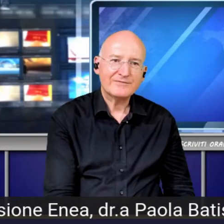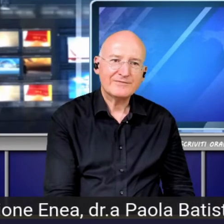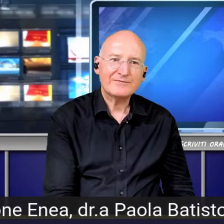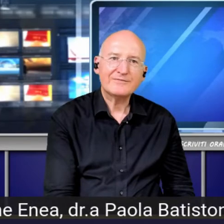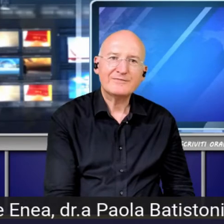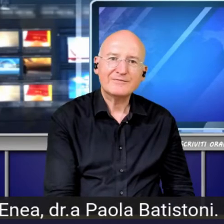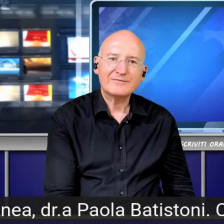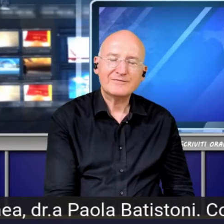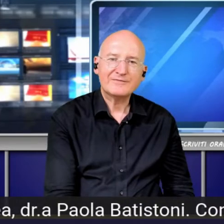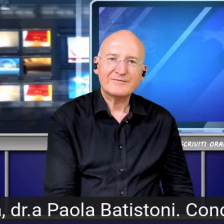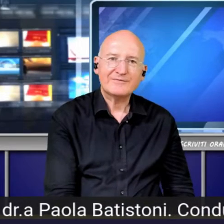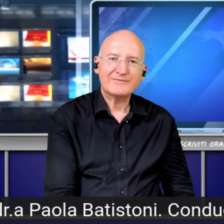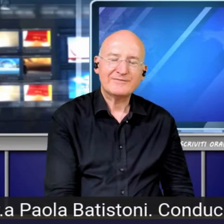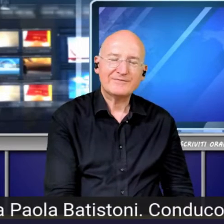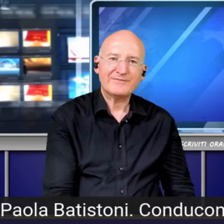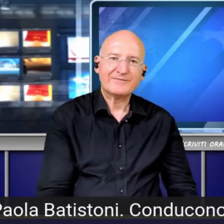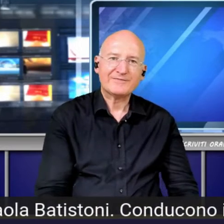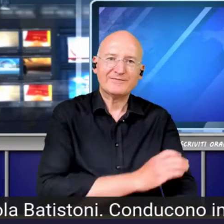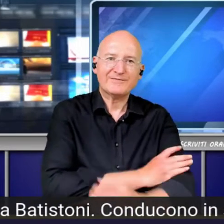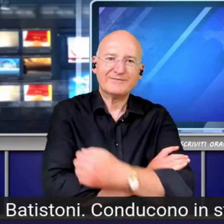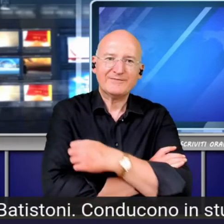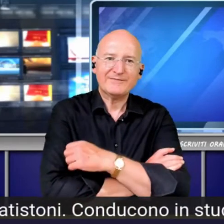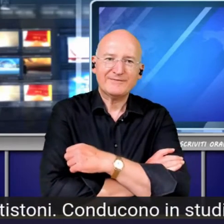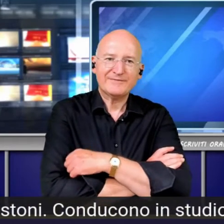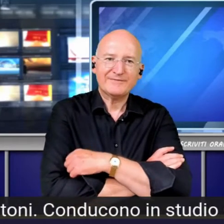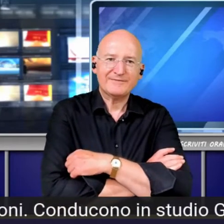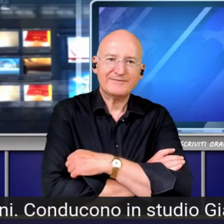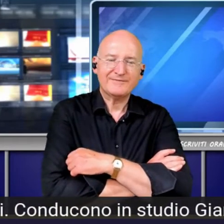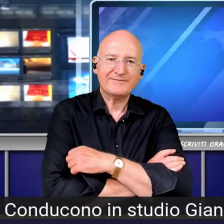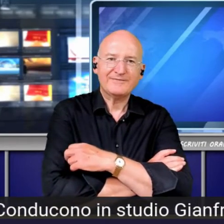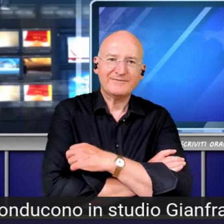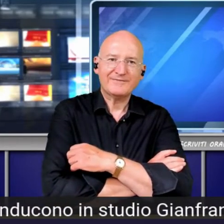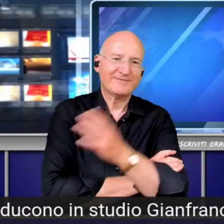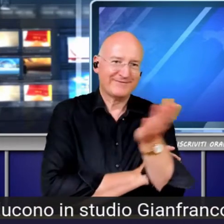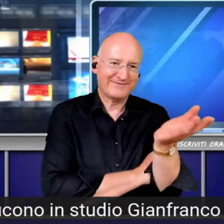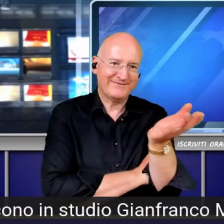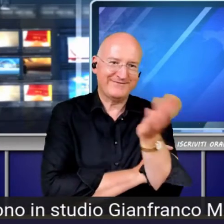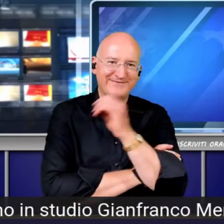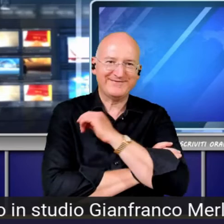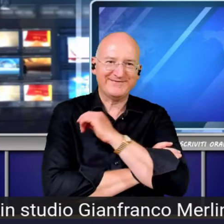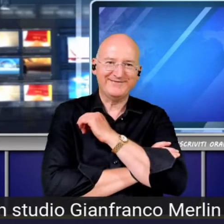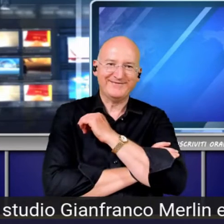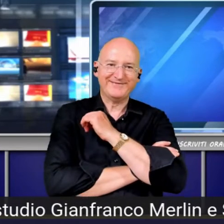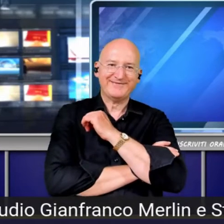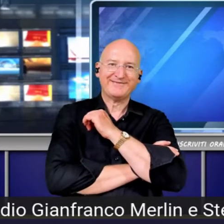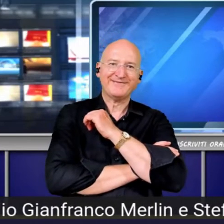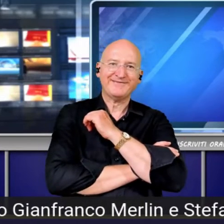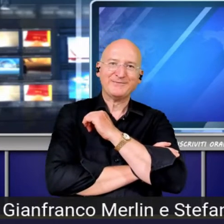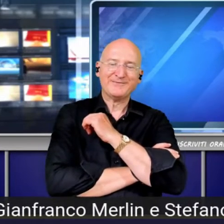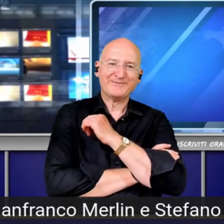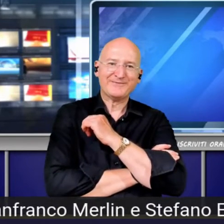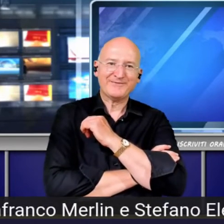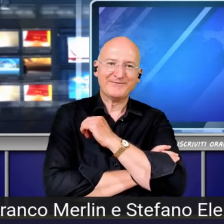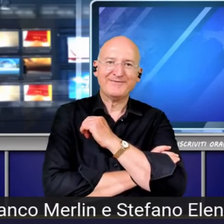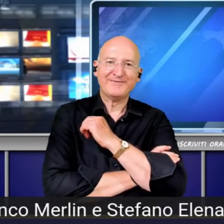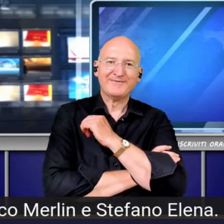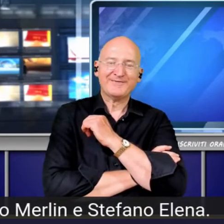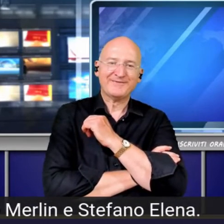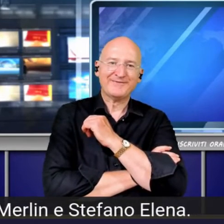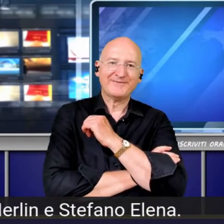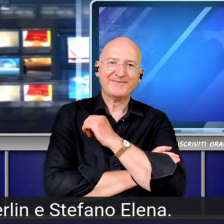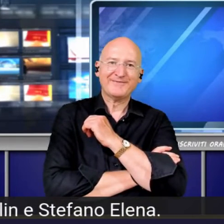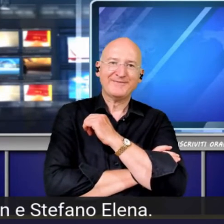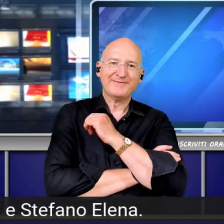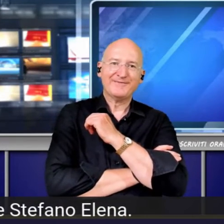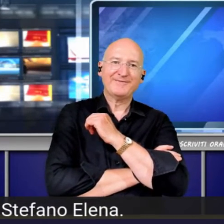o se mi chiedevano cosa vuoi fare da grande, la solita domanda, dicevo o il pompiere o lo scienziato. Perché mi immaginavo che essere scienziato deve essere